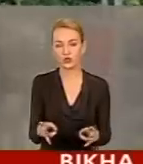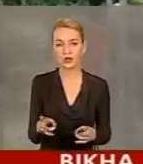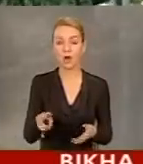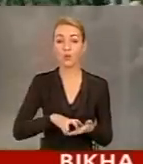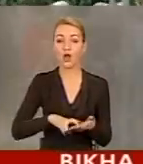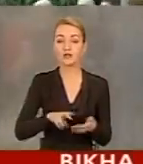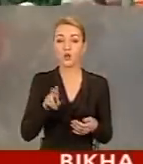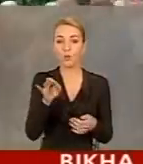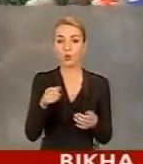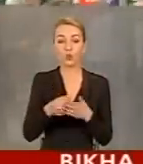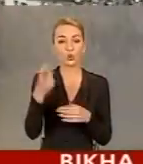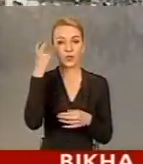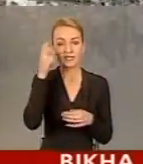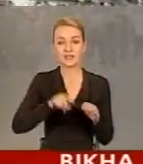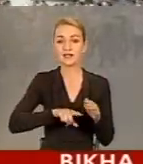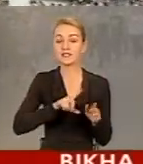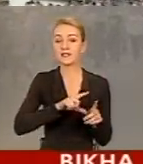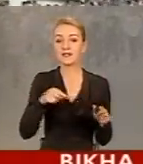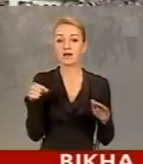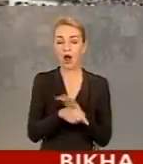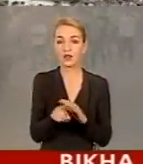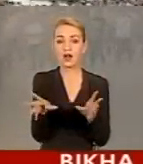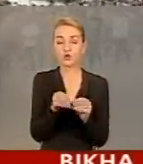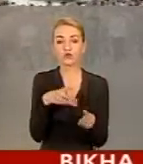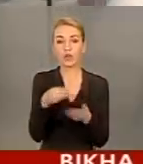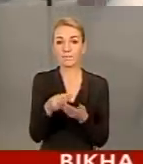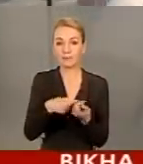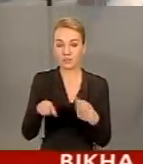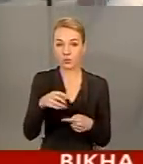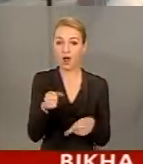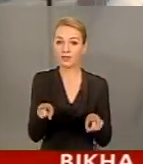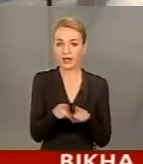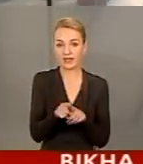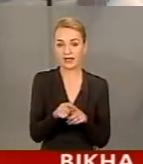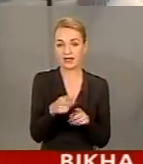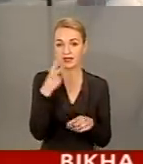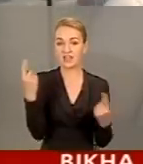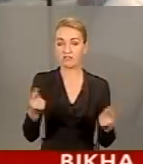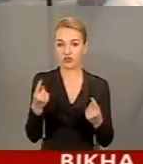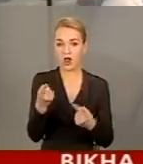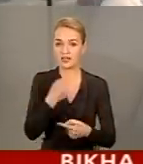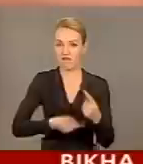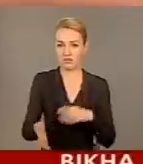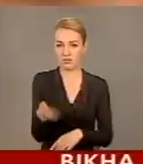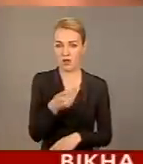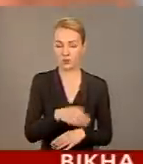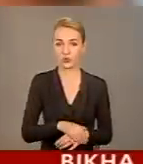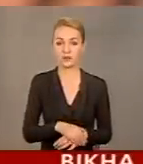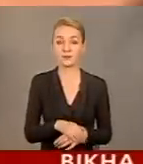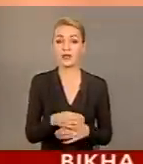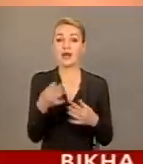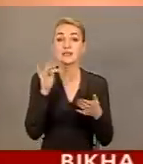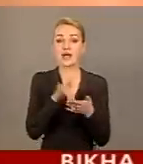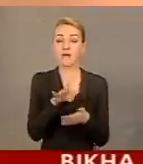до столиці тікали разом зі своїм бізнесом. А таких зазвичай завертають. Це була не випустити бізнес з міста. Ми